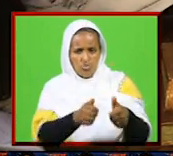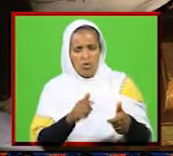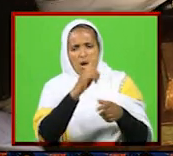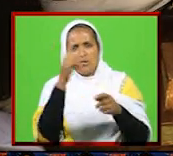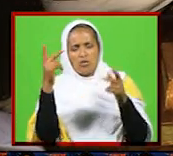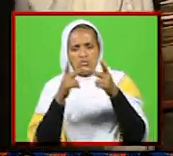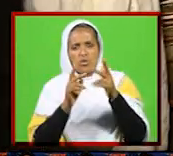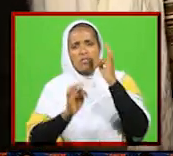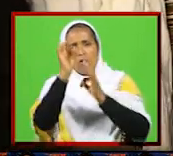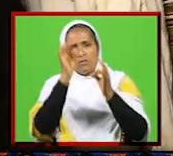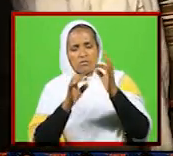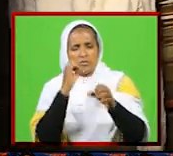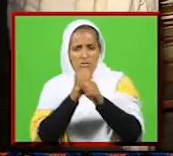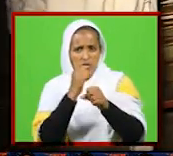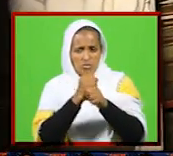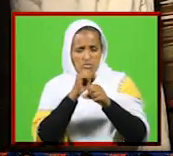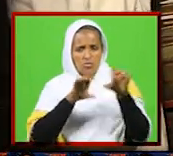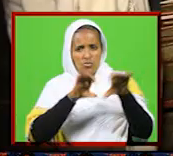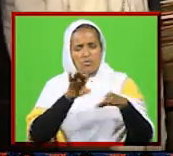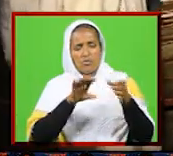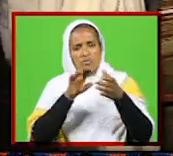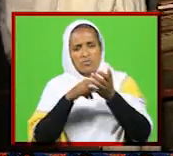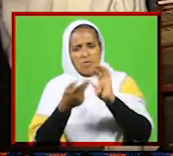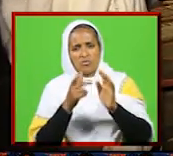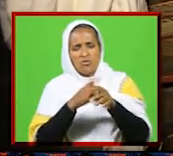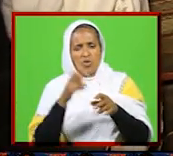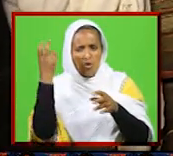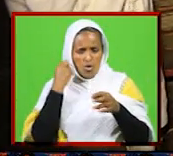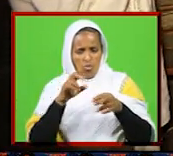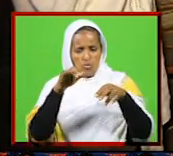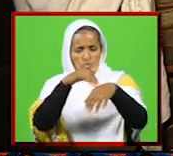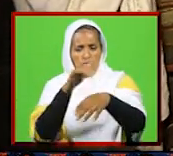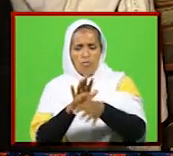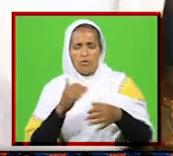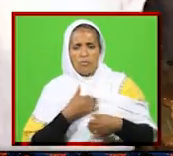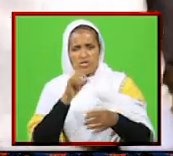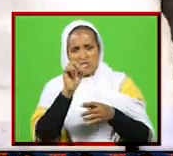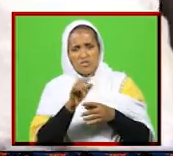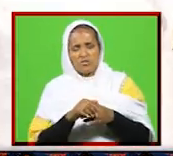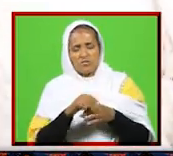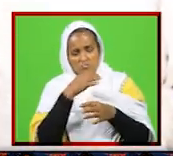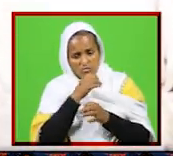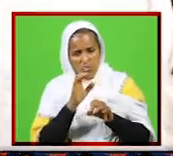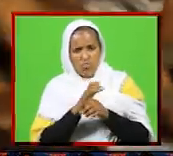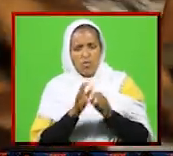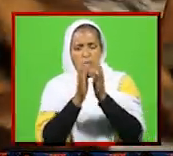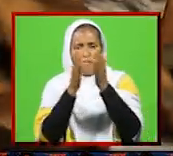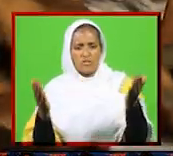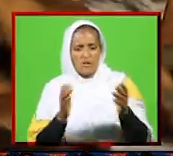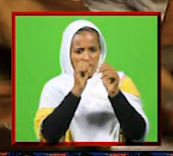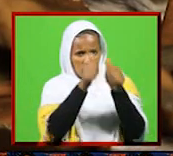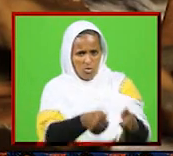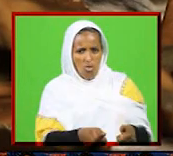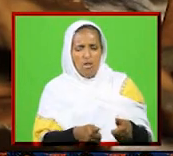ቅርሶች ገብረውለታል። ይቦታ አንዳንድ ተአምራት እየተደረገላቸው ማለት ነው። ተአምራት እየተደረገላቸው የወርቅ ወንበርም አለች። ያው ትንሽ